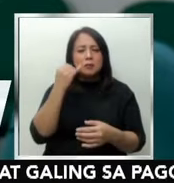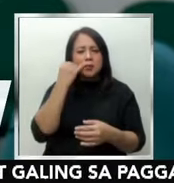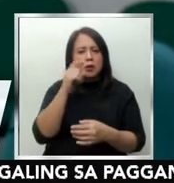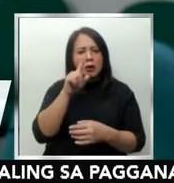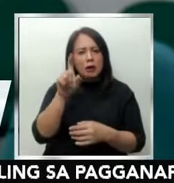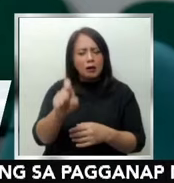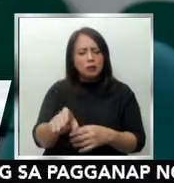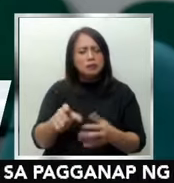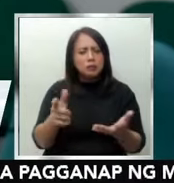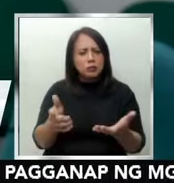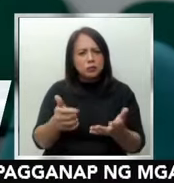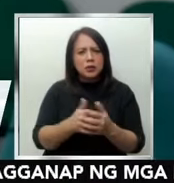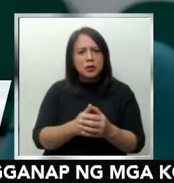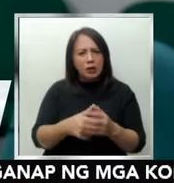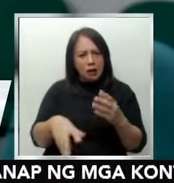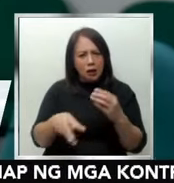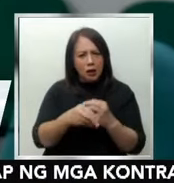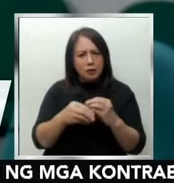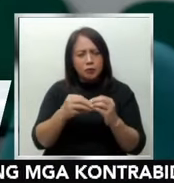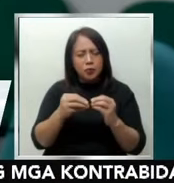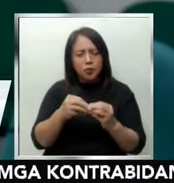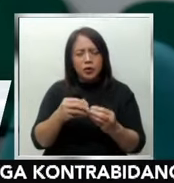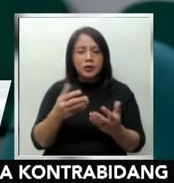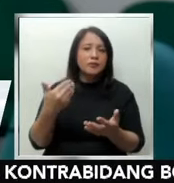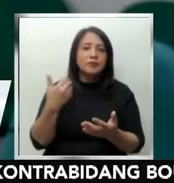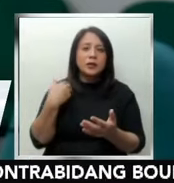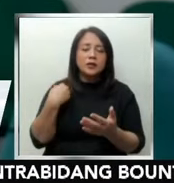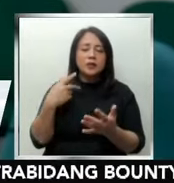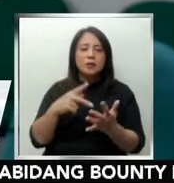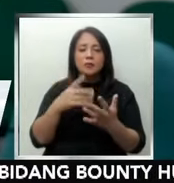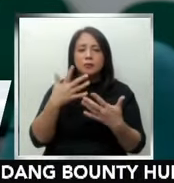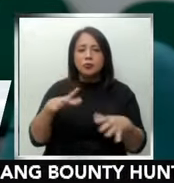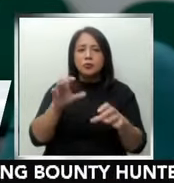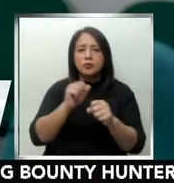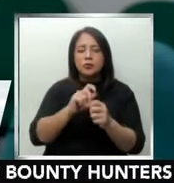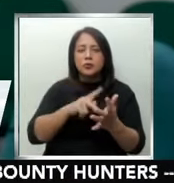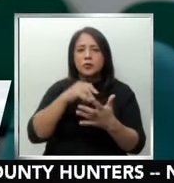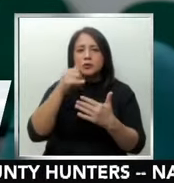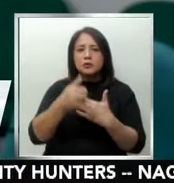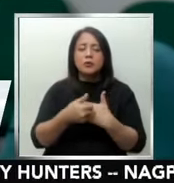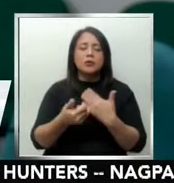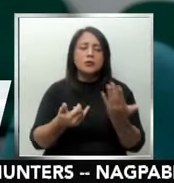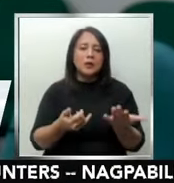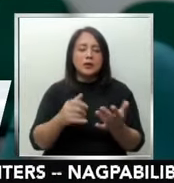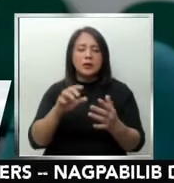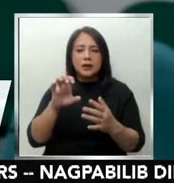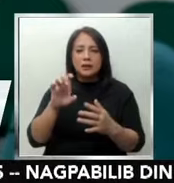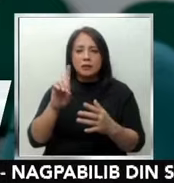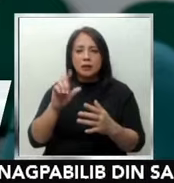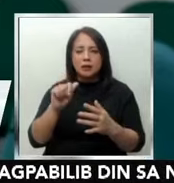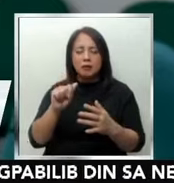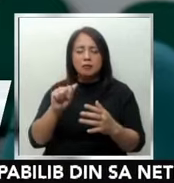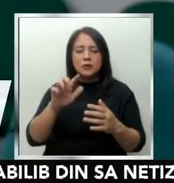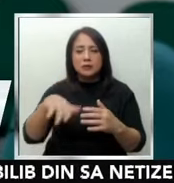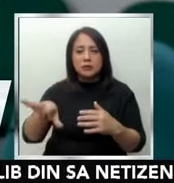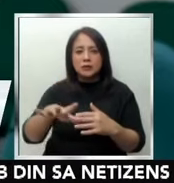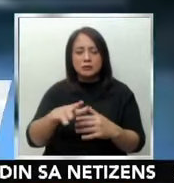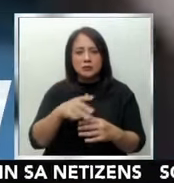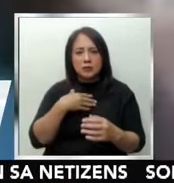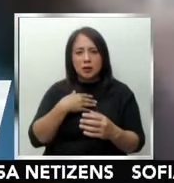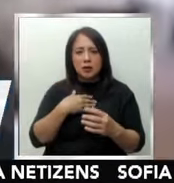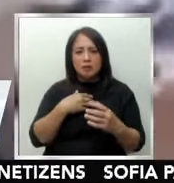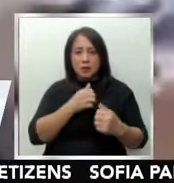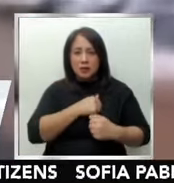tayo ng apat pa kung Ni hindi pa tapos ang mga proyekto sa naun ng limang edc sites at hindi rin daw ba magiging military targets ang edc